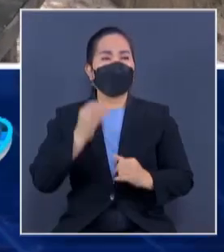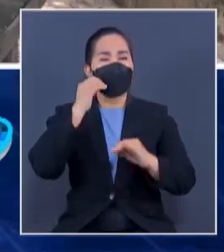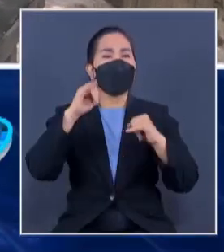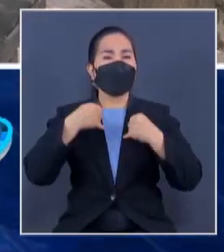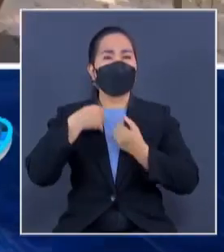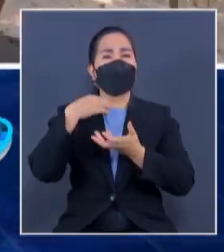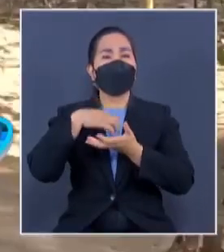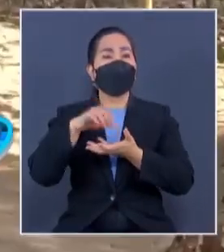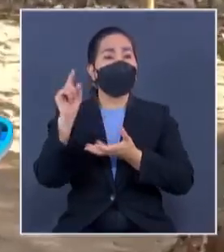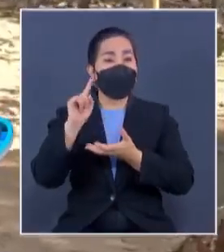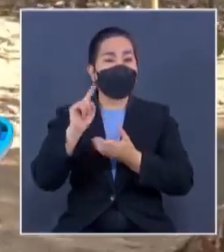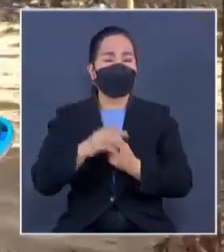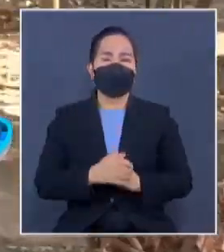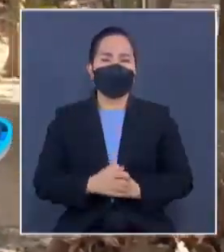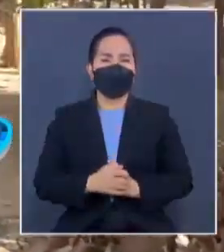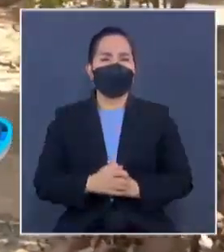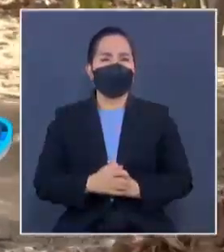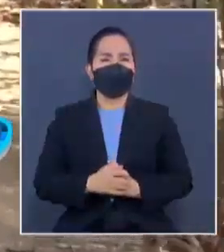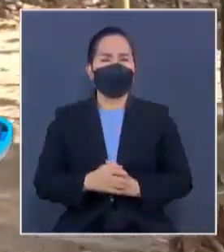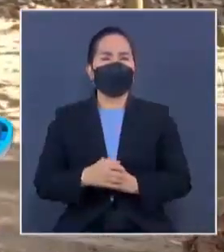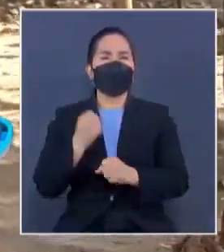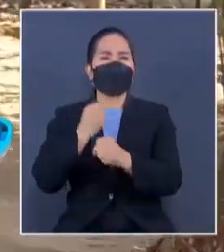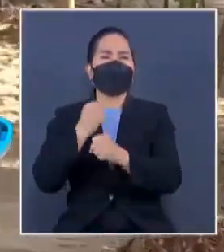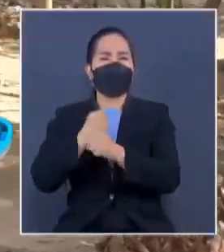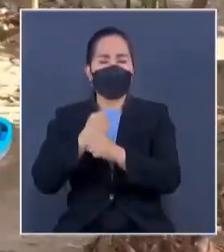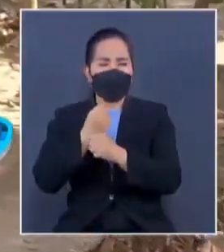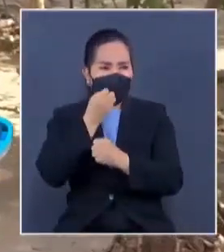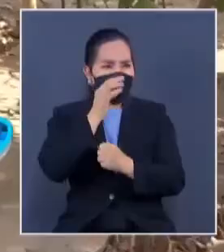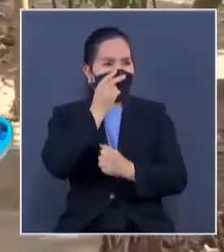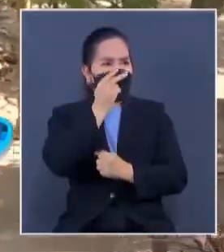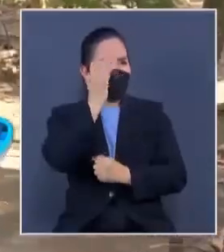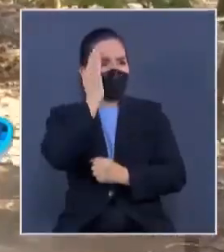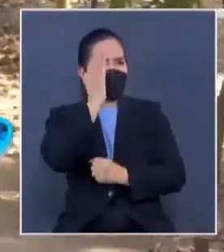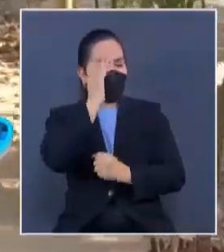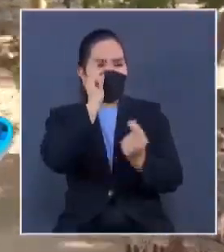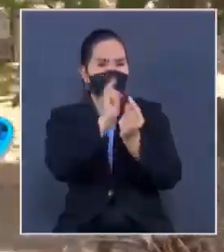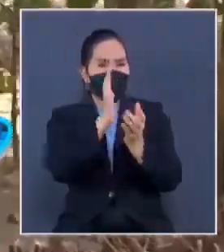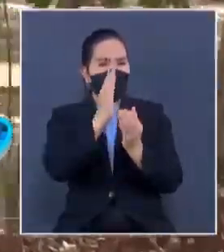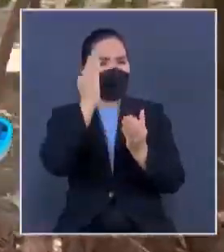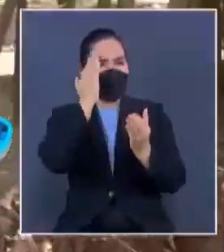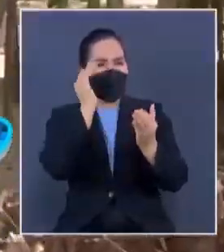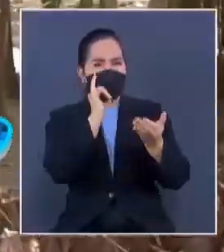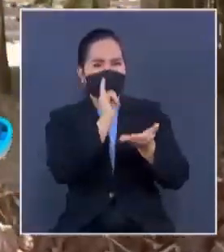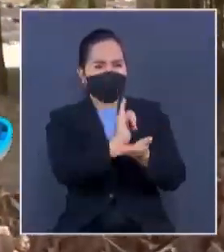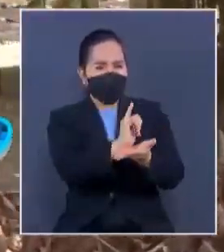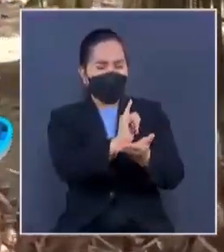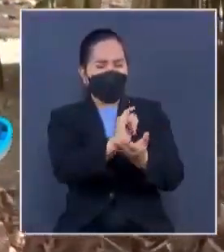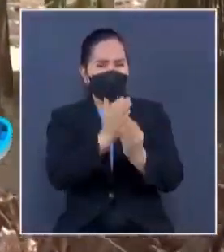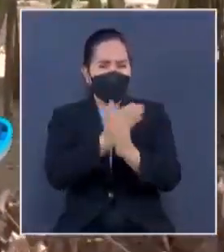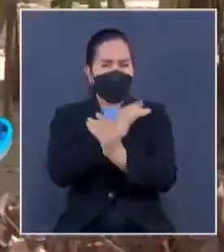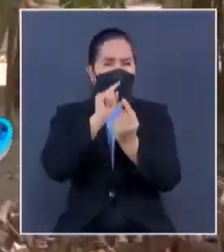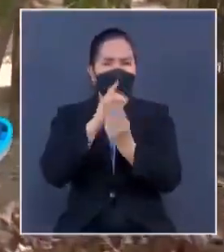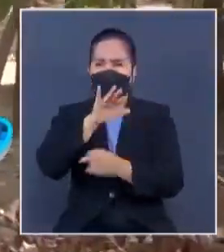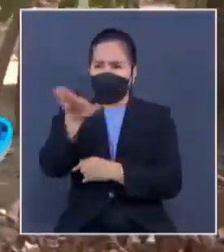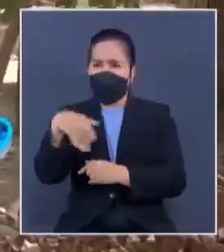ขาว่ายังไงเจ้าของบ้านเขาบอกว่ากลับจากทุ่งนาเห็นชายแปลกหน้ามานอนอยู่ใต้ถุนบ้านแล้วก็ไม่เคยรู้จักมาก่อนถามใคร